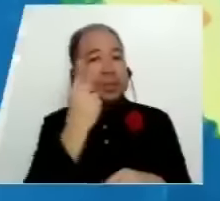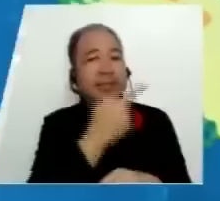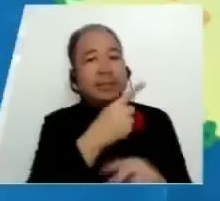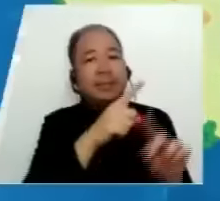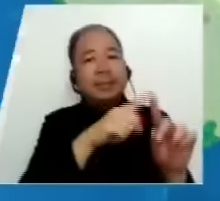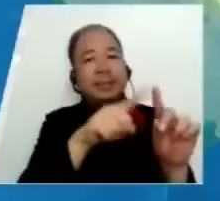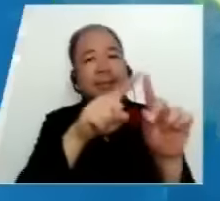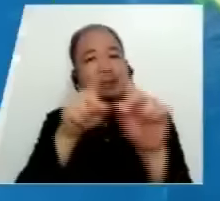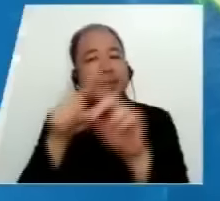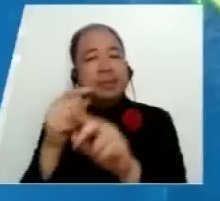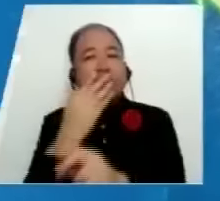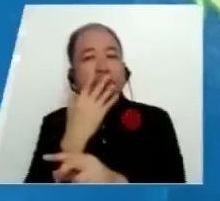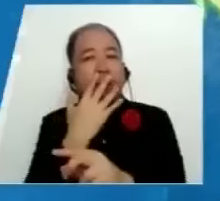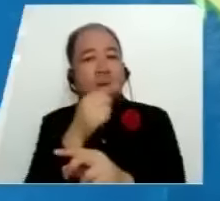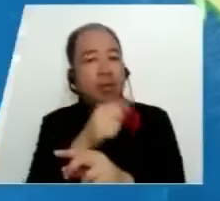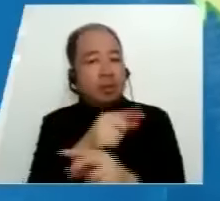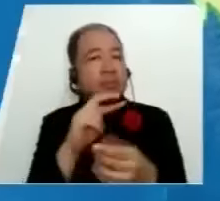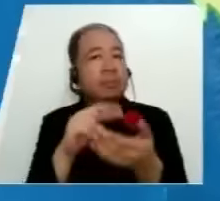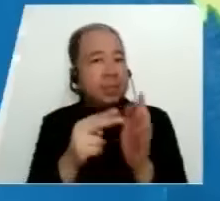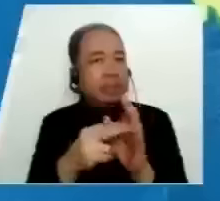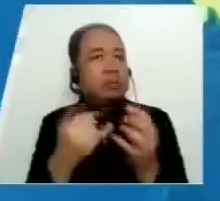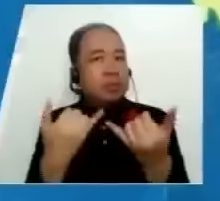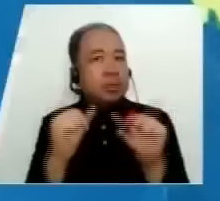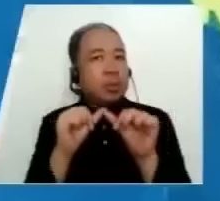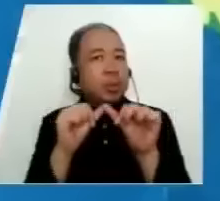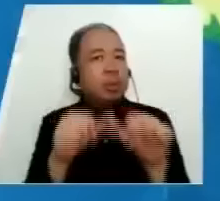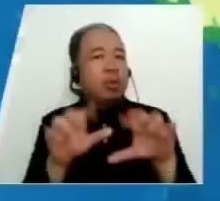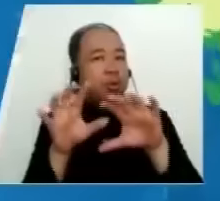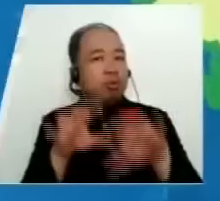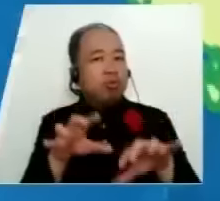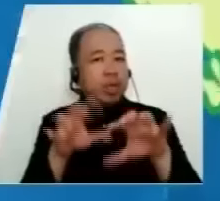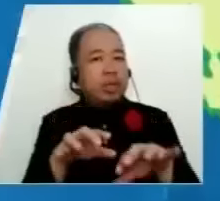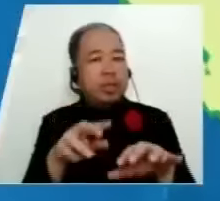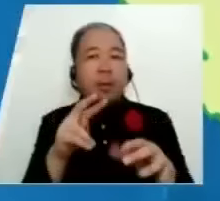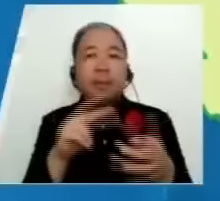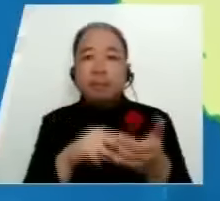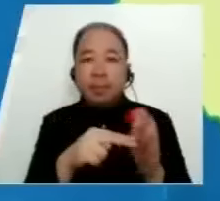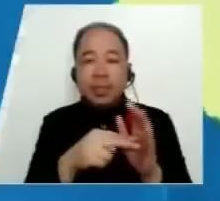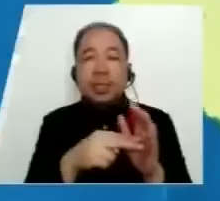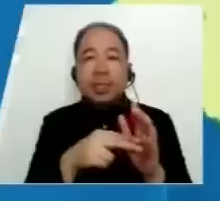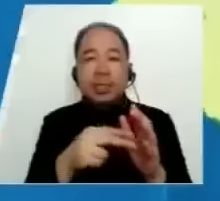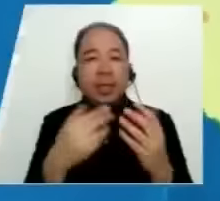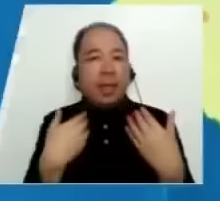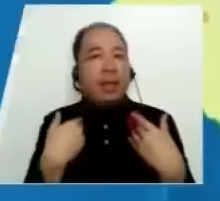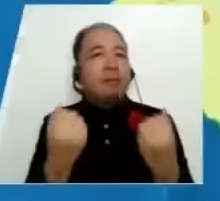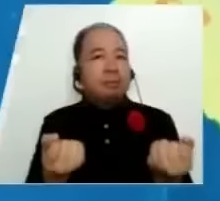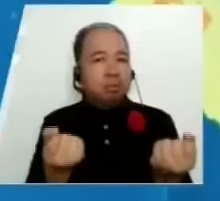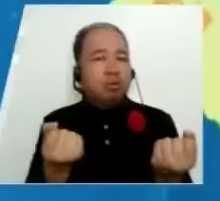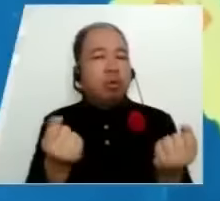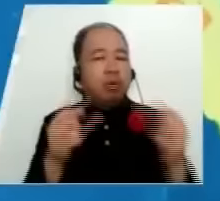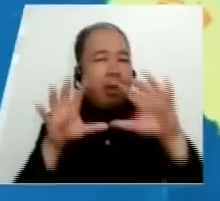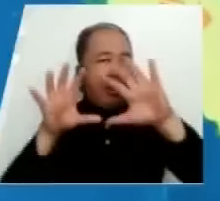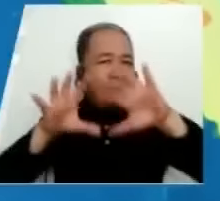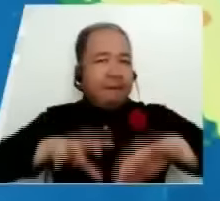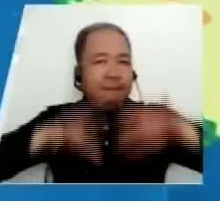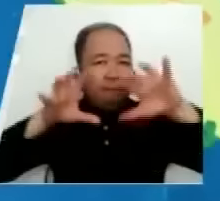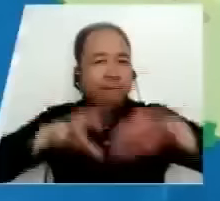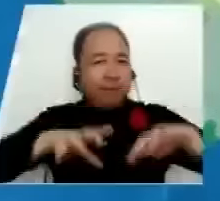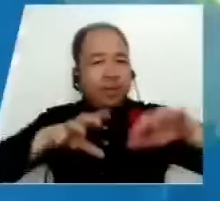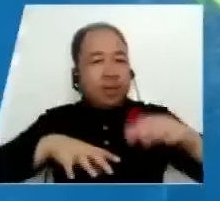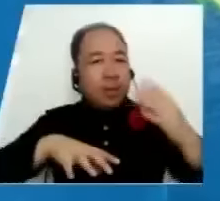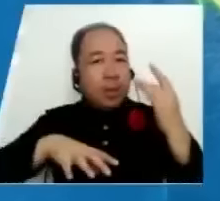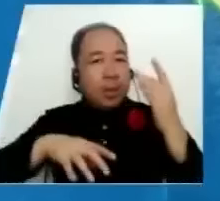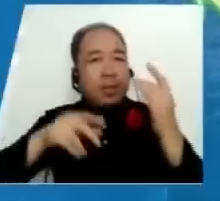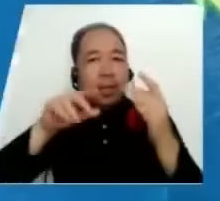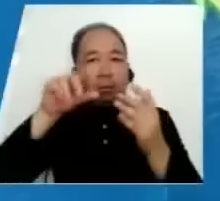mapa ng Luzon. Halos matakpan pa rin po ang ating mapa. Ibig sabihin po niyan, heavy to torrential rains pa rin. Dahil nakikita po yun po natin, no, meron pa rin